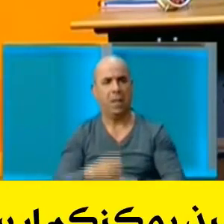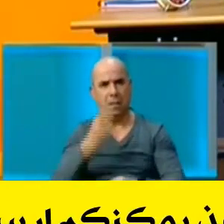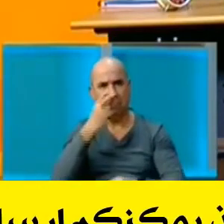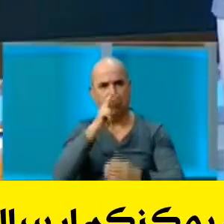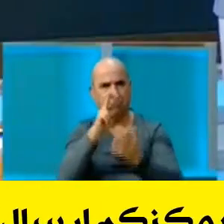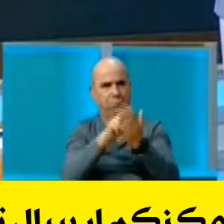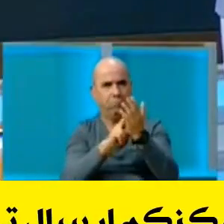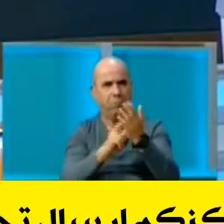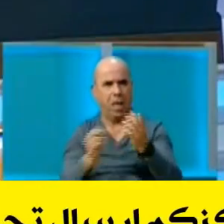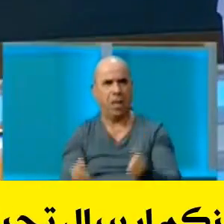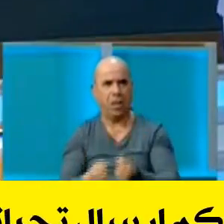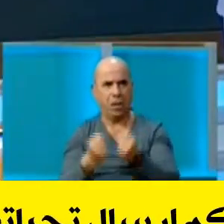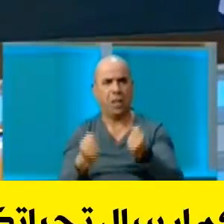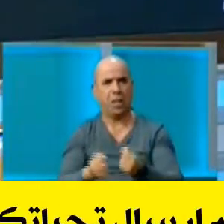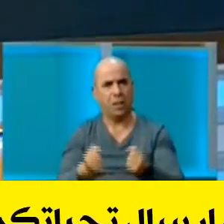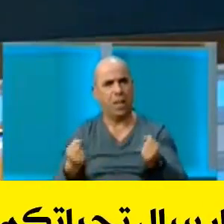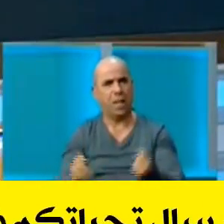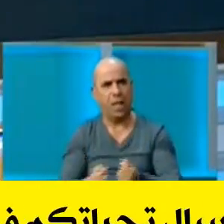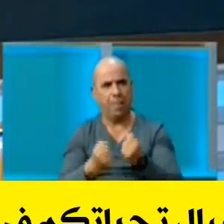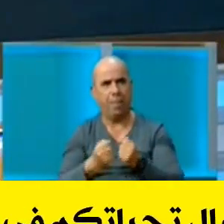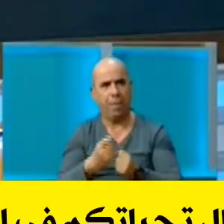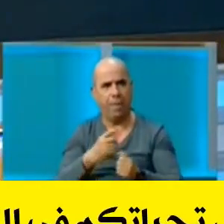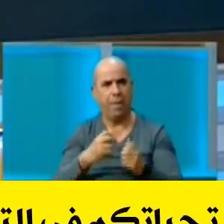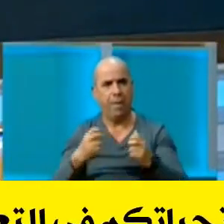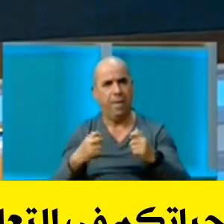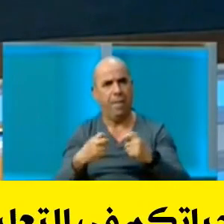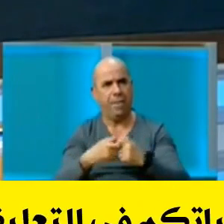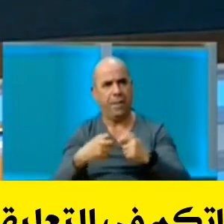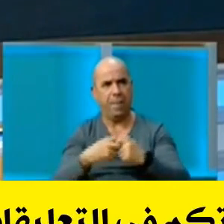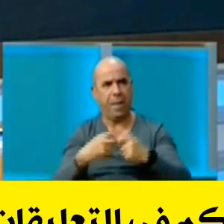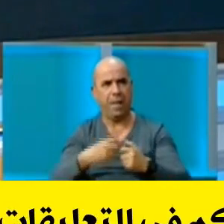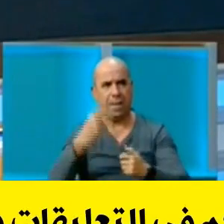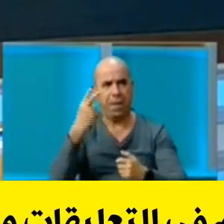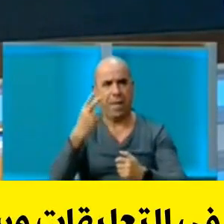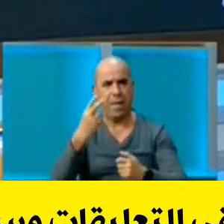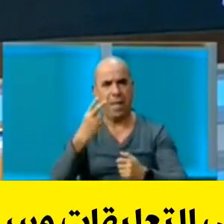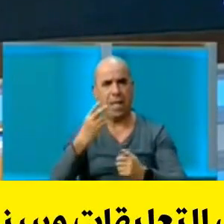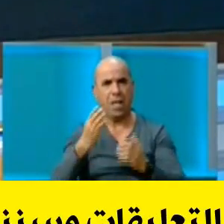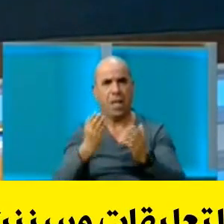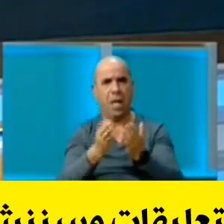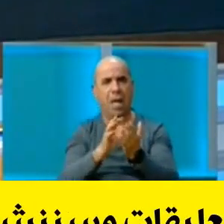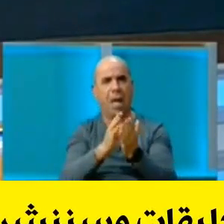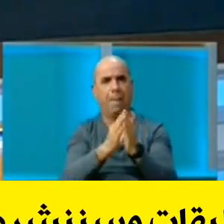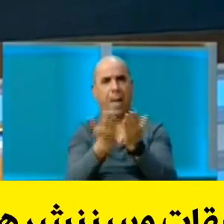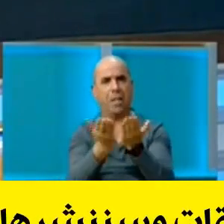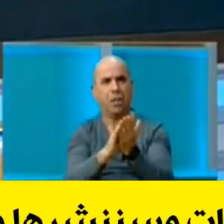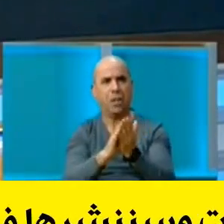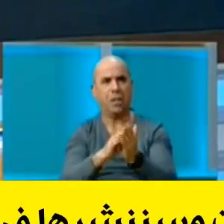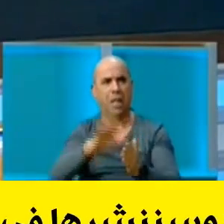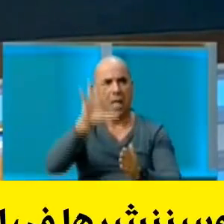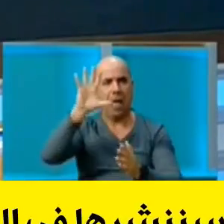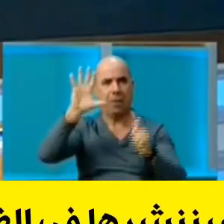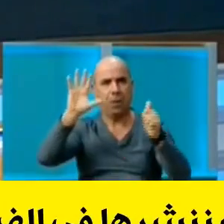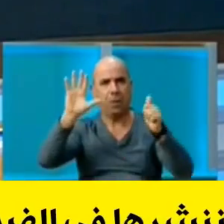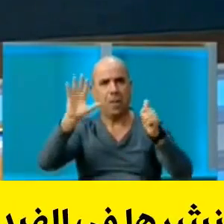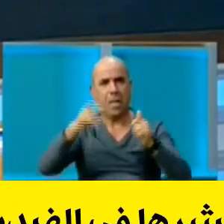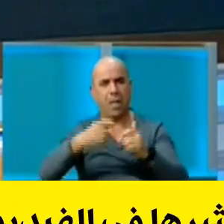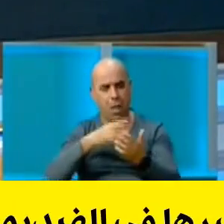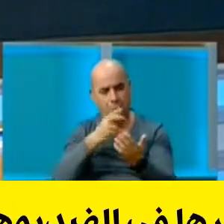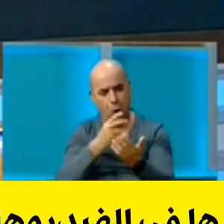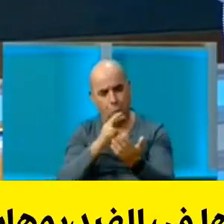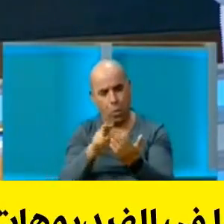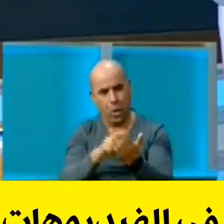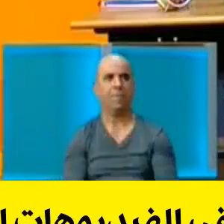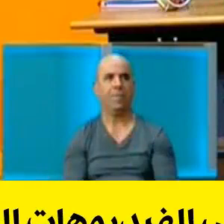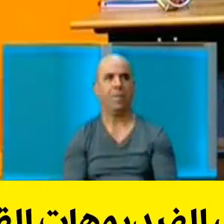دفتر الأنشطة يا أطفال في التمرين الثاني صفحة 65. إذن مراجعة طيبة إن